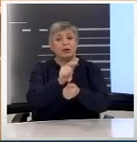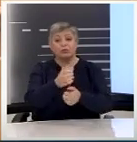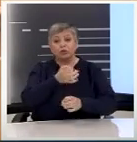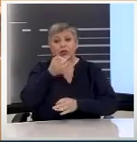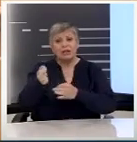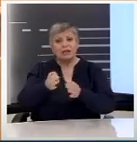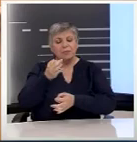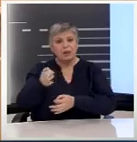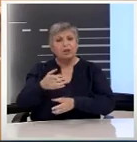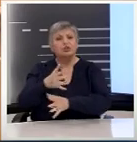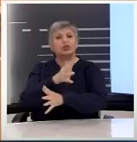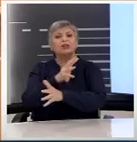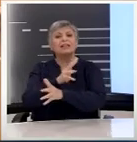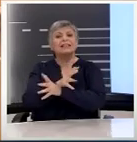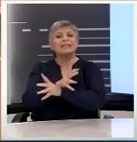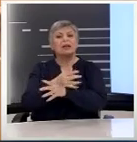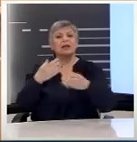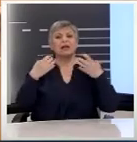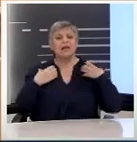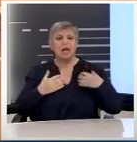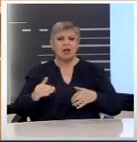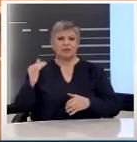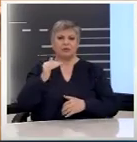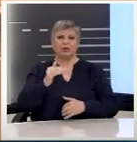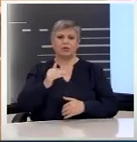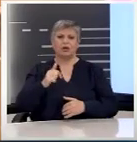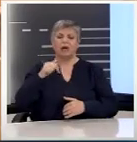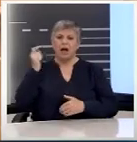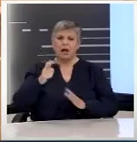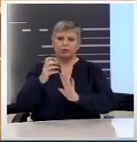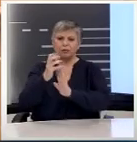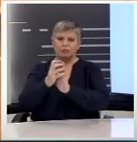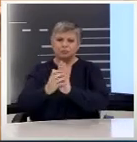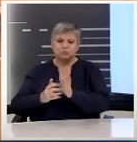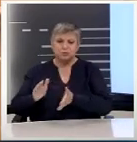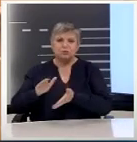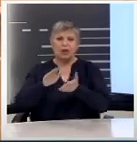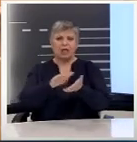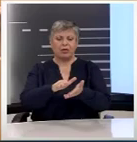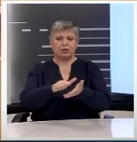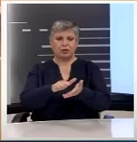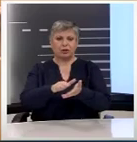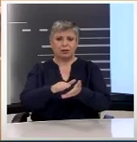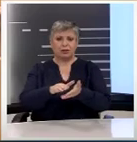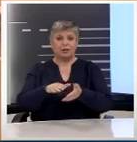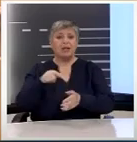άλλο θέλουμε να ακούσουμε από σας παρά μόνο να βάλουμε τα γέλια? Και